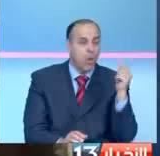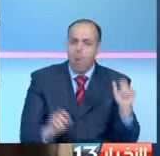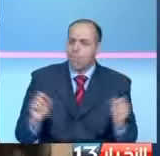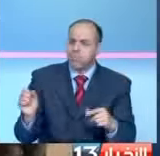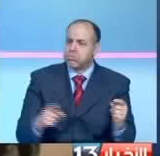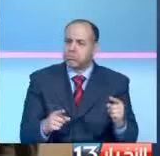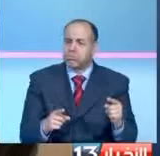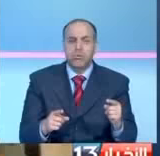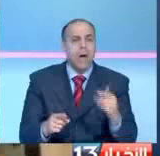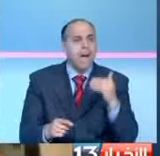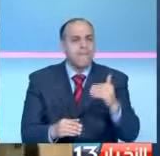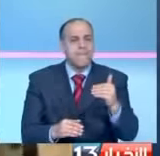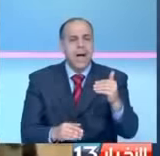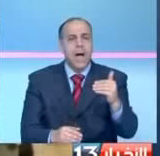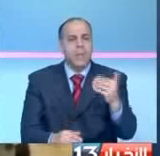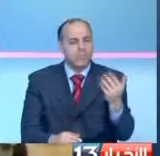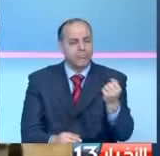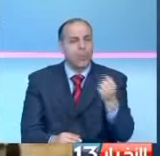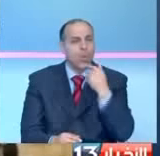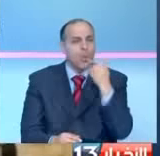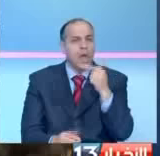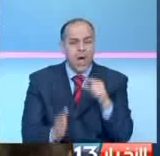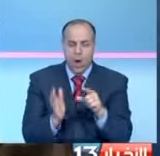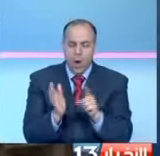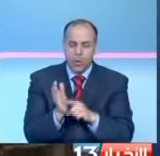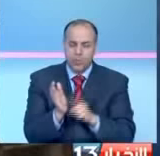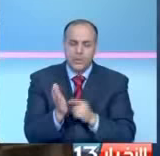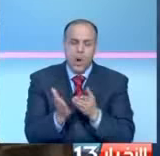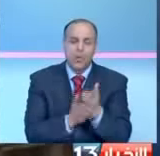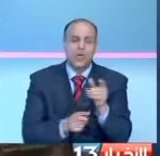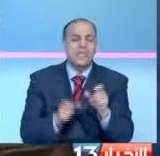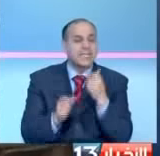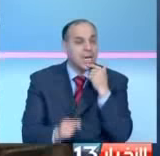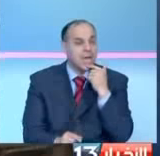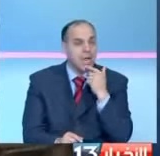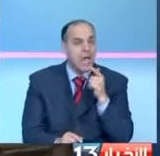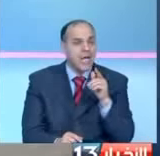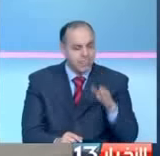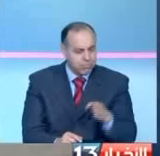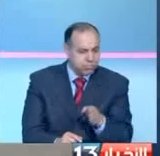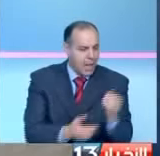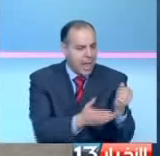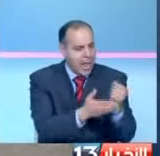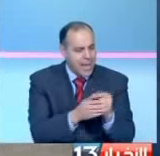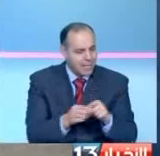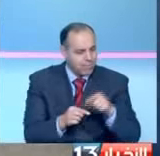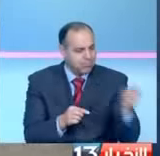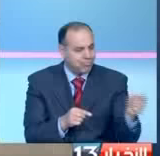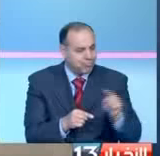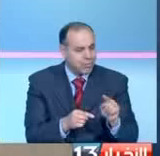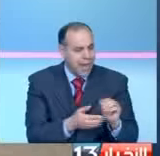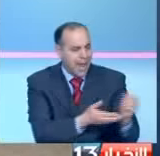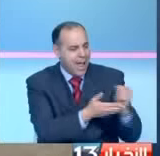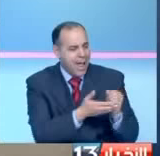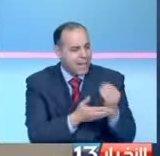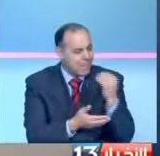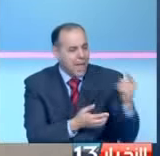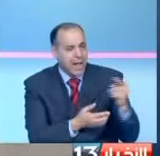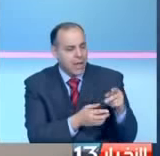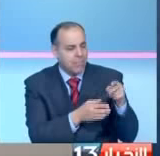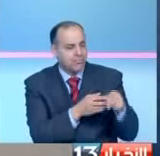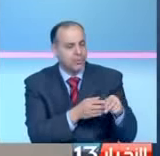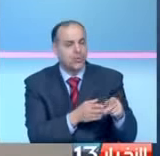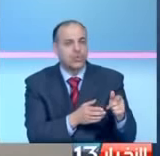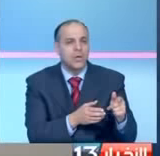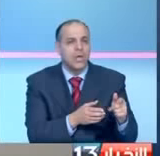اشتباكات قطعت لبعض الوقت حسب المرصد السوري لحقوق الإنسان طريق إمداد يربط المدينة بمناطق أخرى